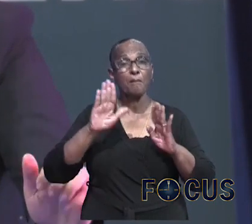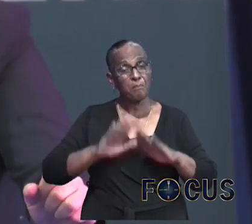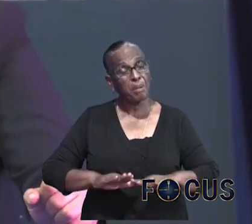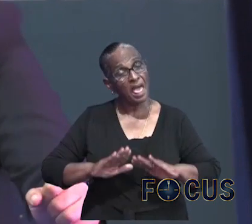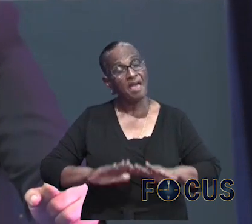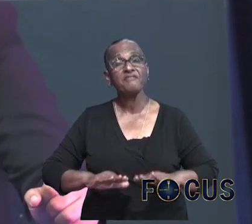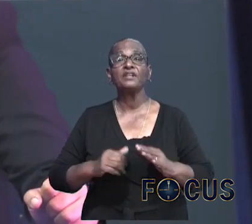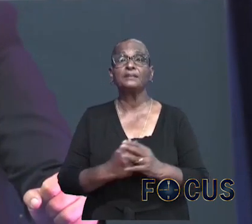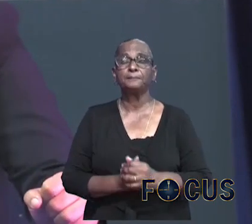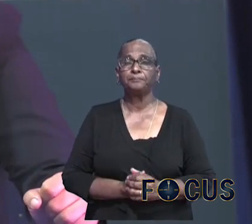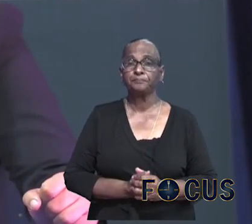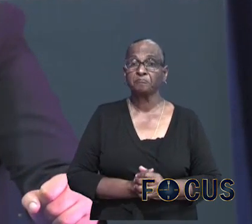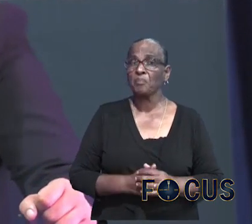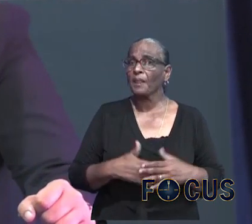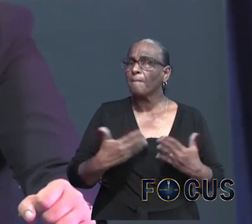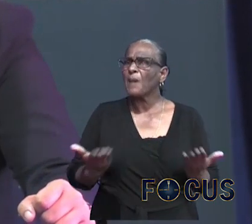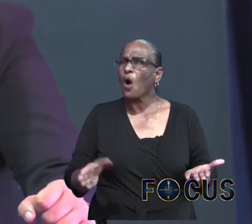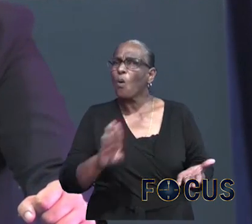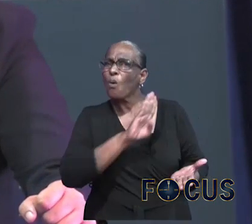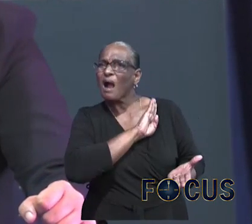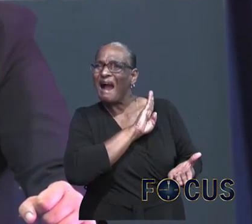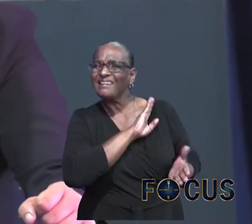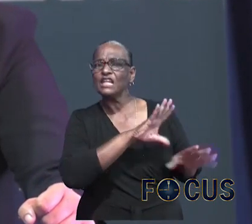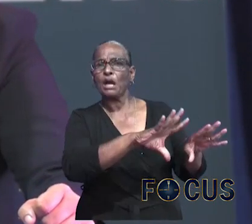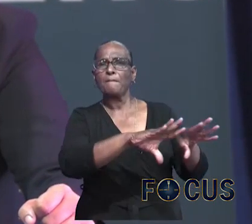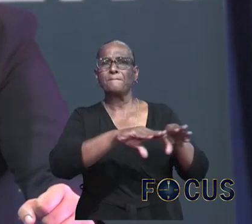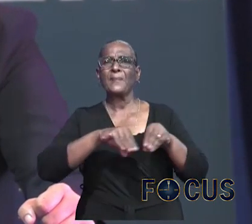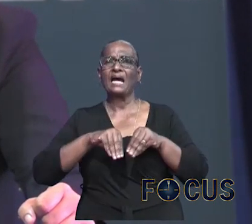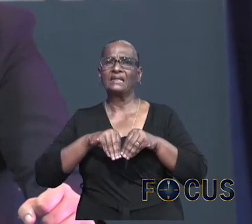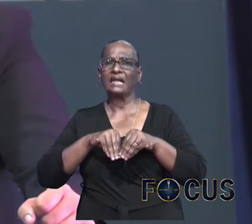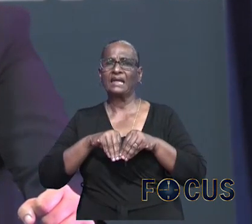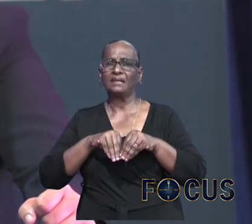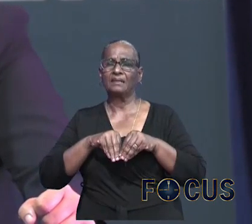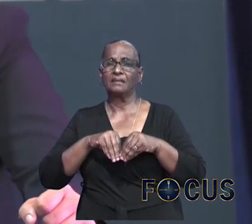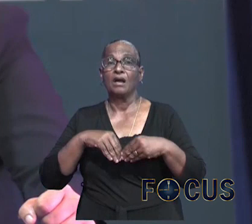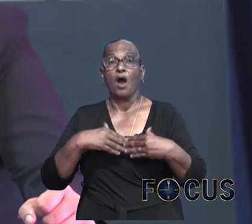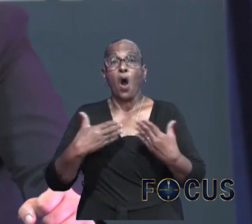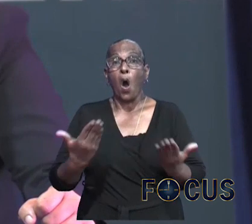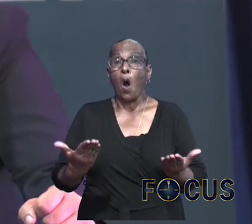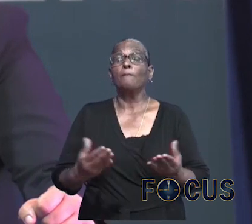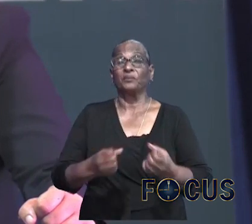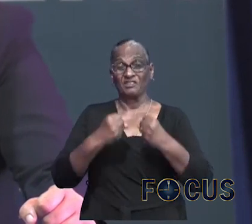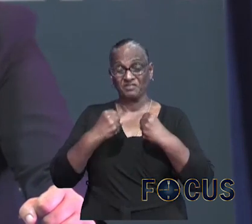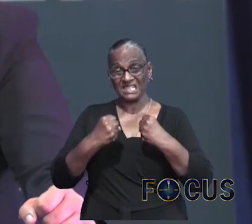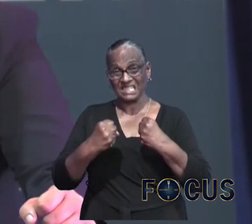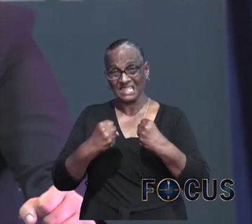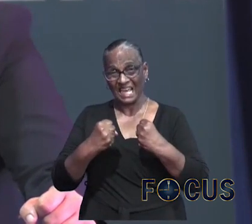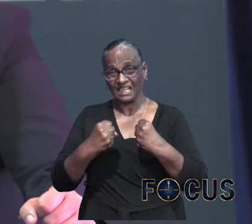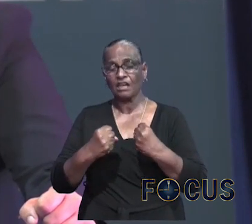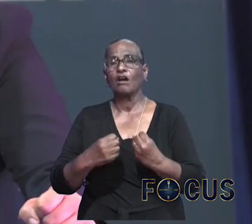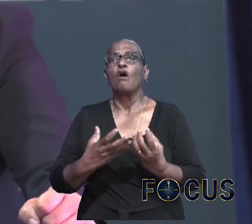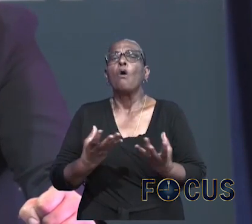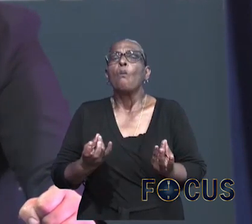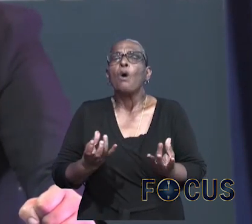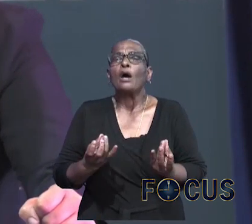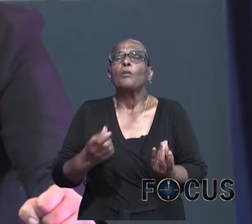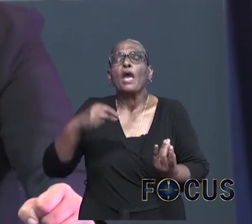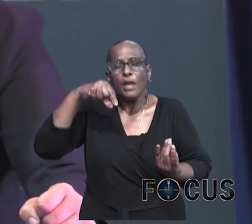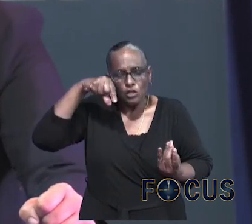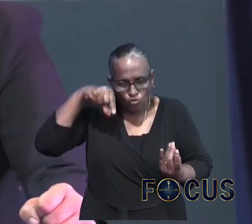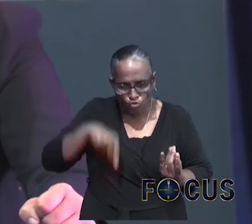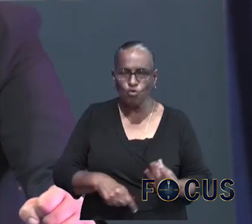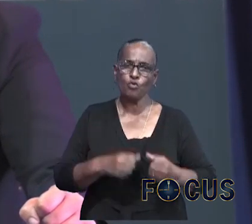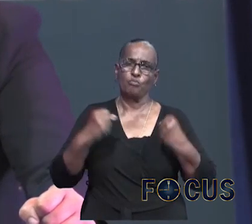nemen. Maar er zijn ook andere maatregelen geweest om te versterken waarmee we bezig waren. En dat waren